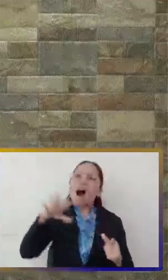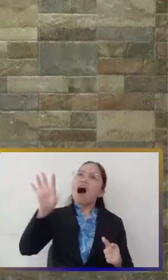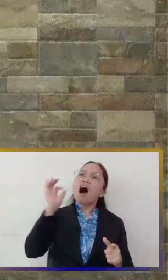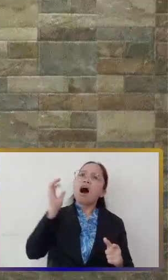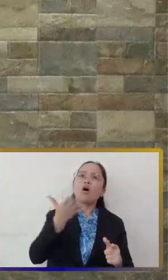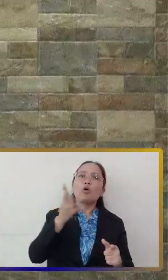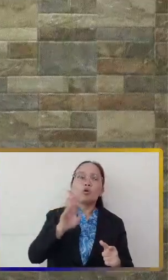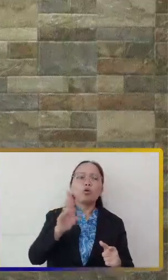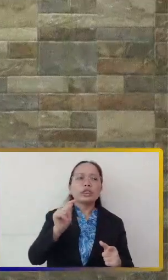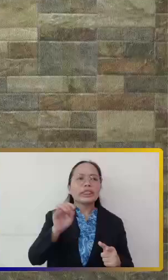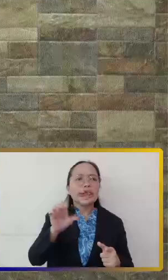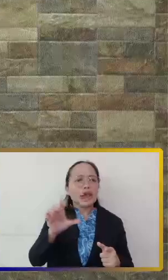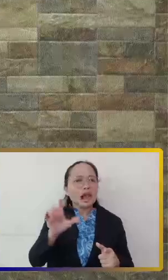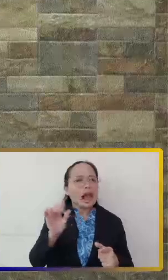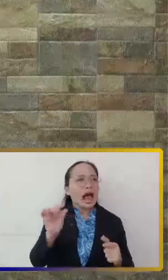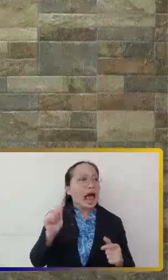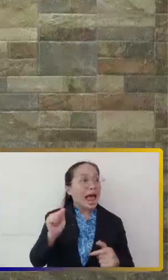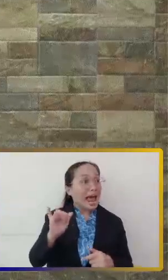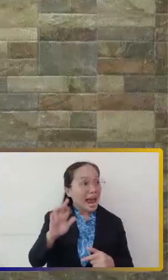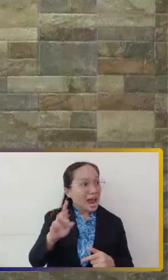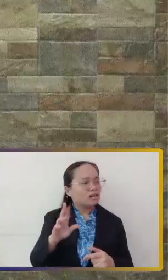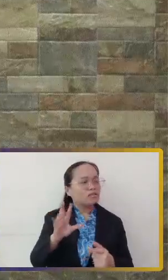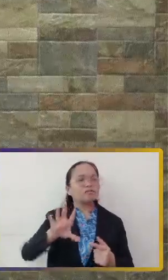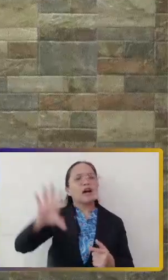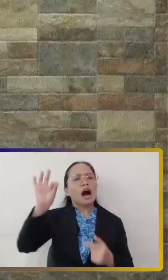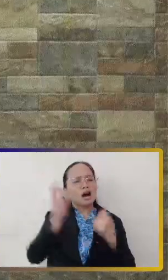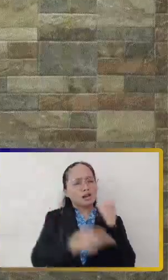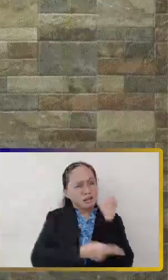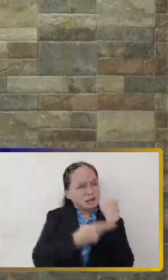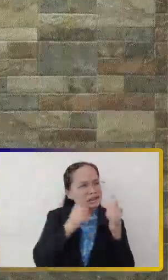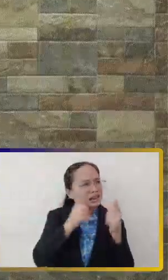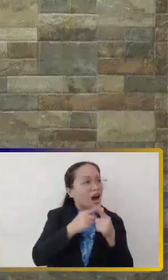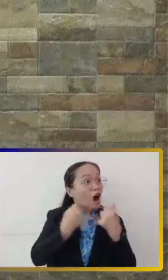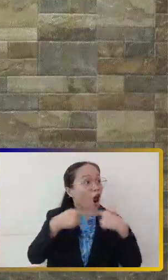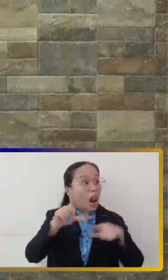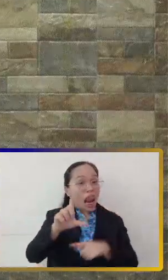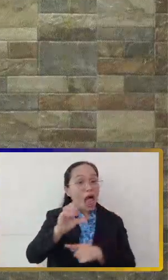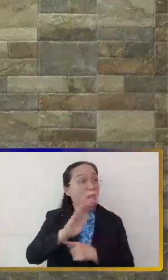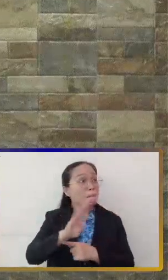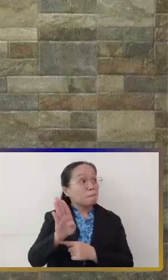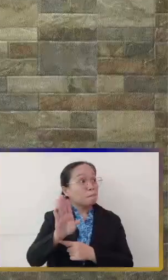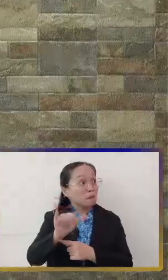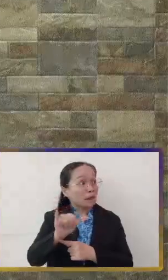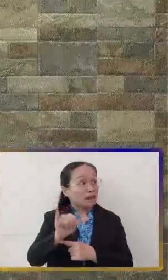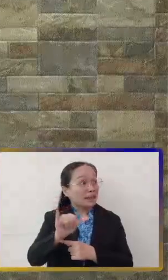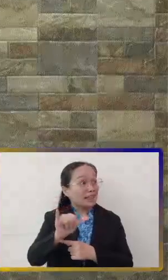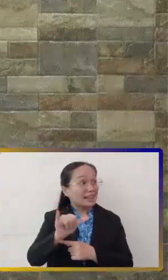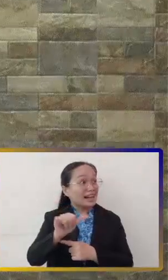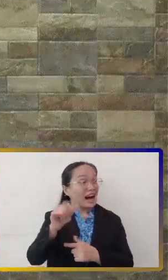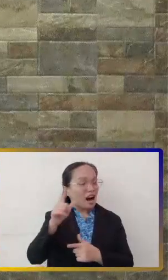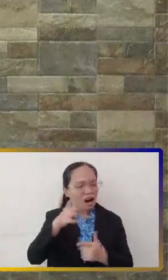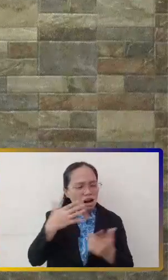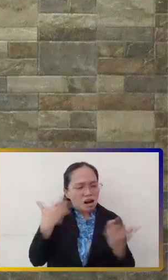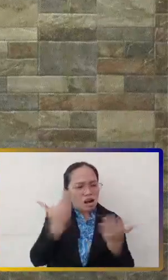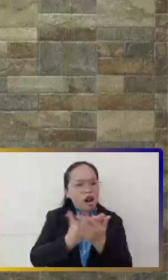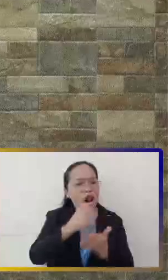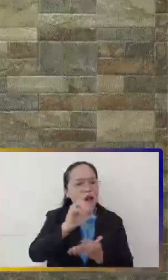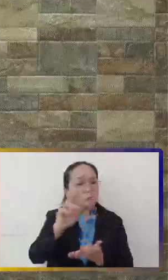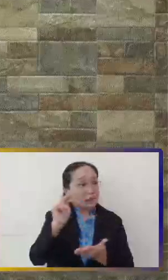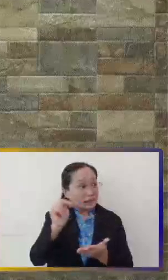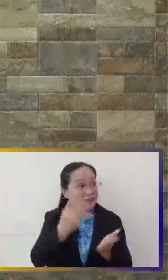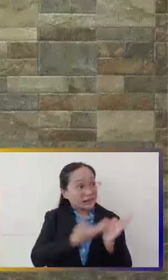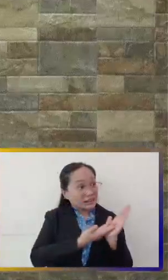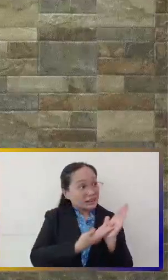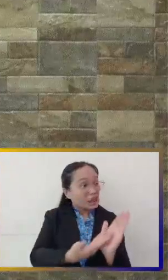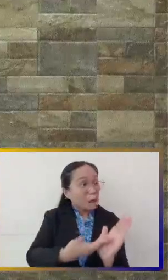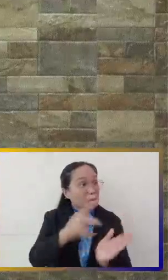Air, and then, punta na ako doon sa lobby. Pagdating ko sa lobby, magpipresent, alam ko, magpipresent ako ng passport